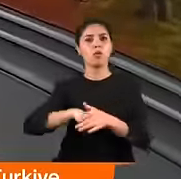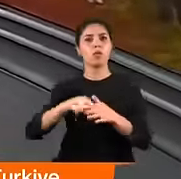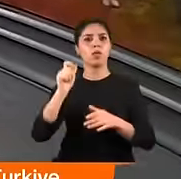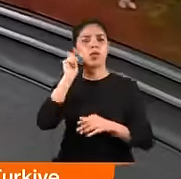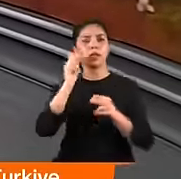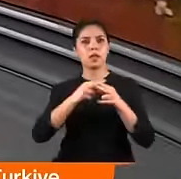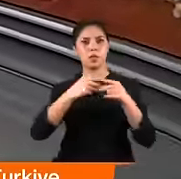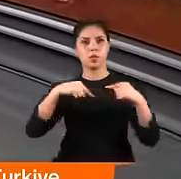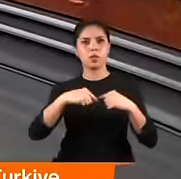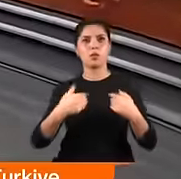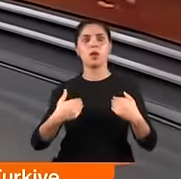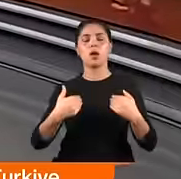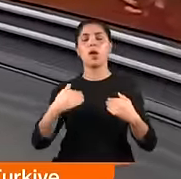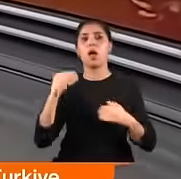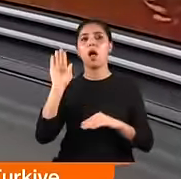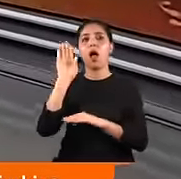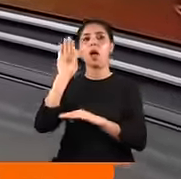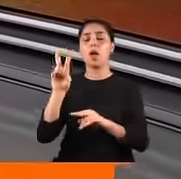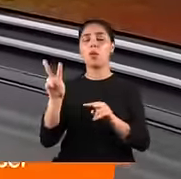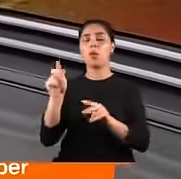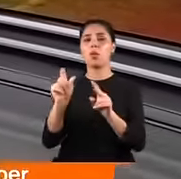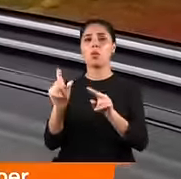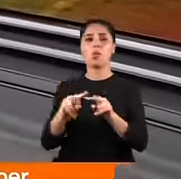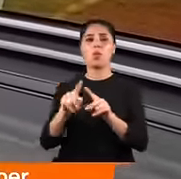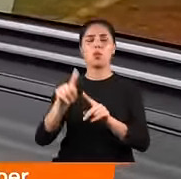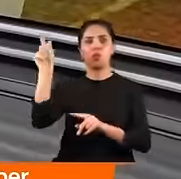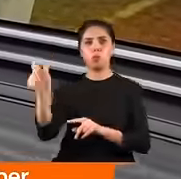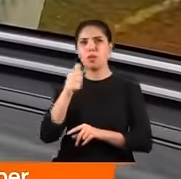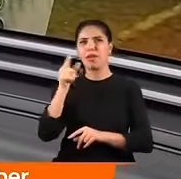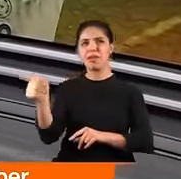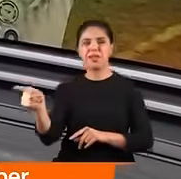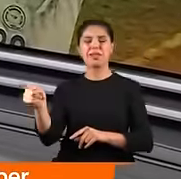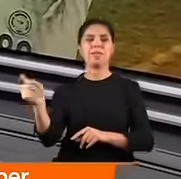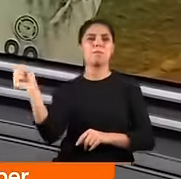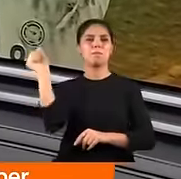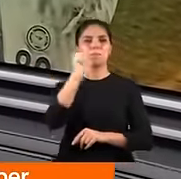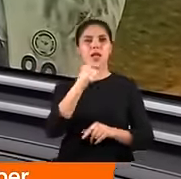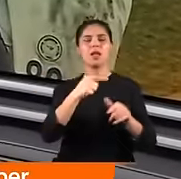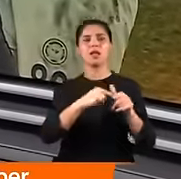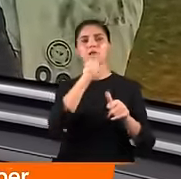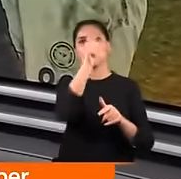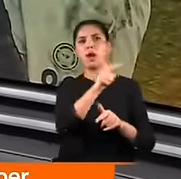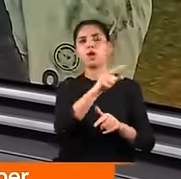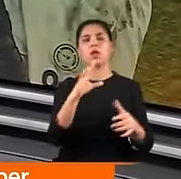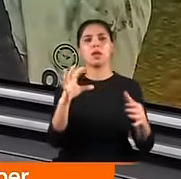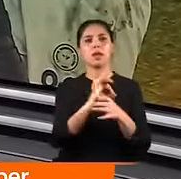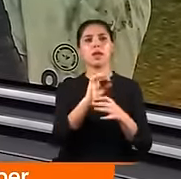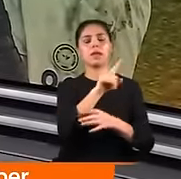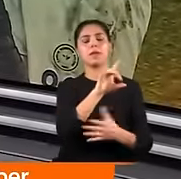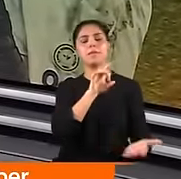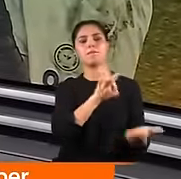Kurulu hakem Umut Meler'e saldıran Faruk Koca ile ilgili kararını verdi. Koca futboldan ömür boyu men